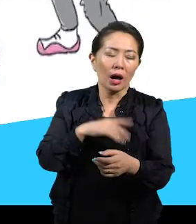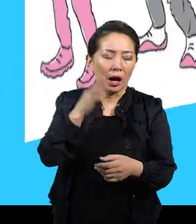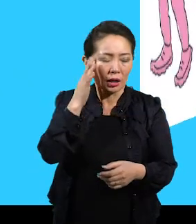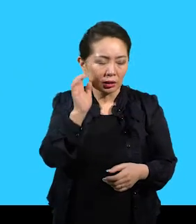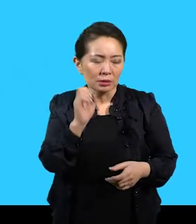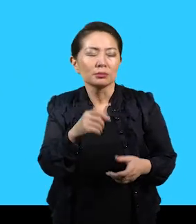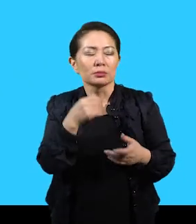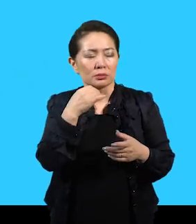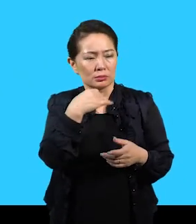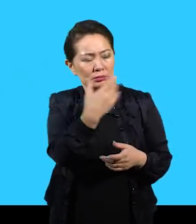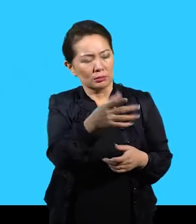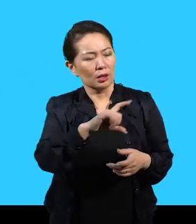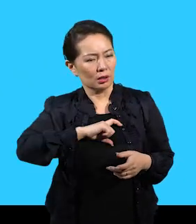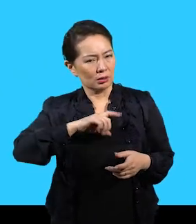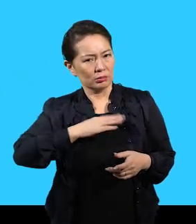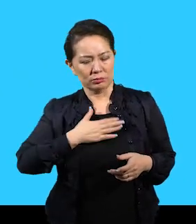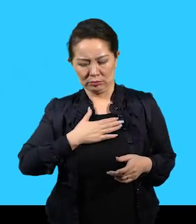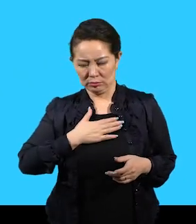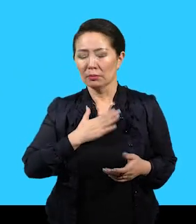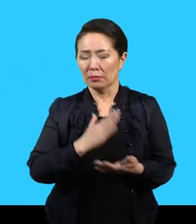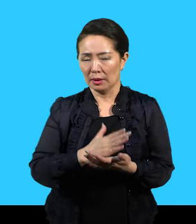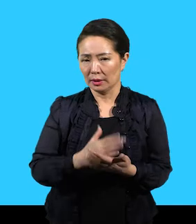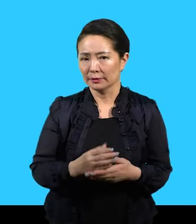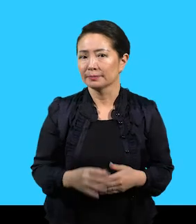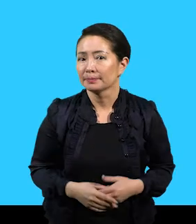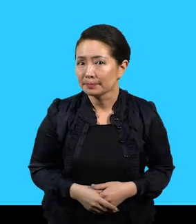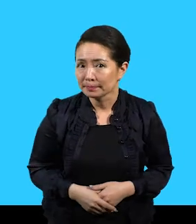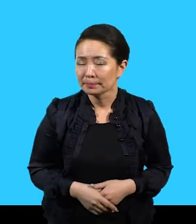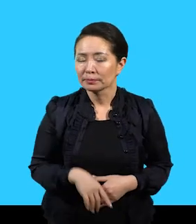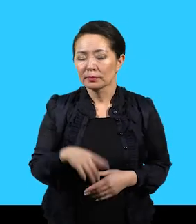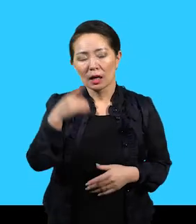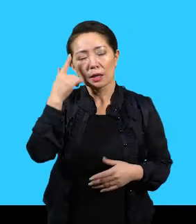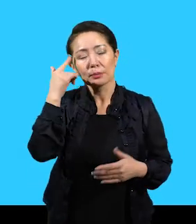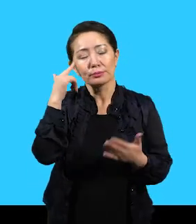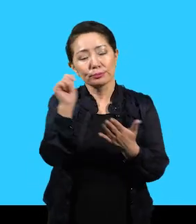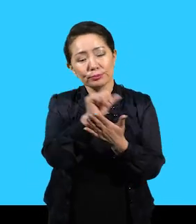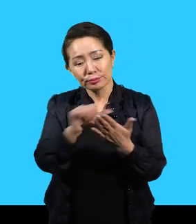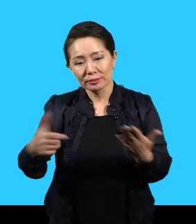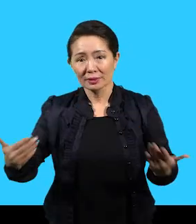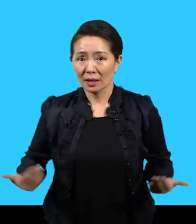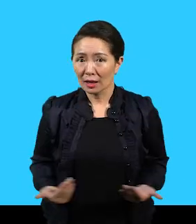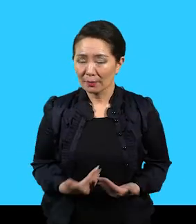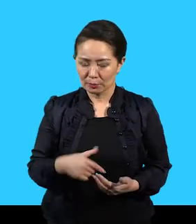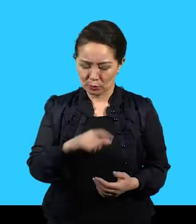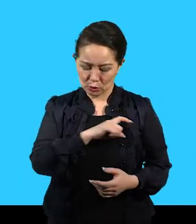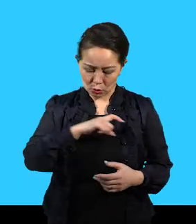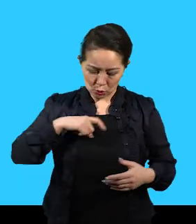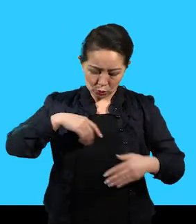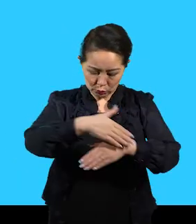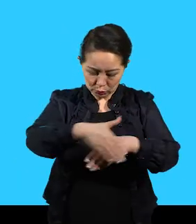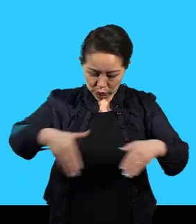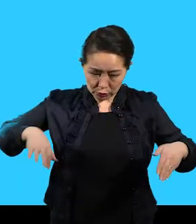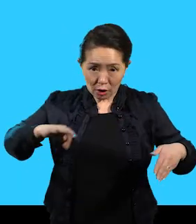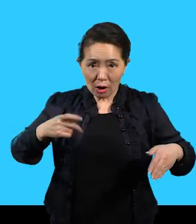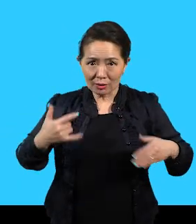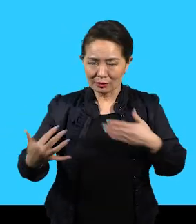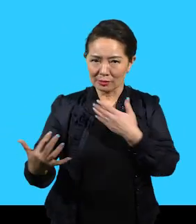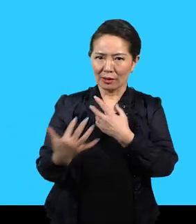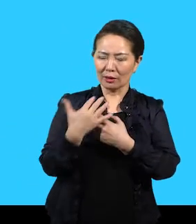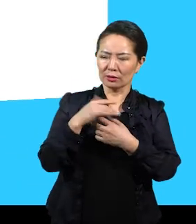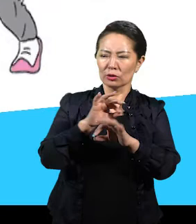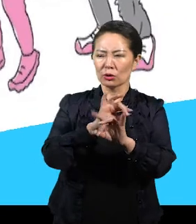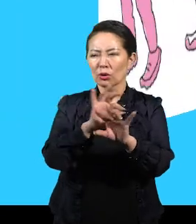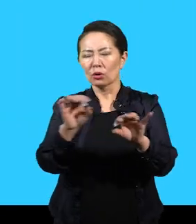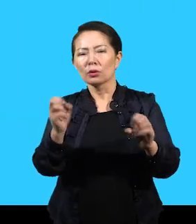хэмжээ ахуулах эрх нь биднэрт байгаа. Харин өдөр тутмын амьдралд бидний хувийн орон зайд халддаг олон